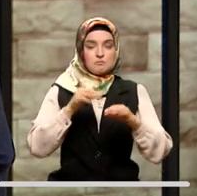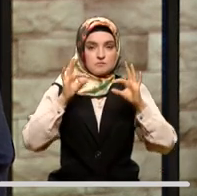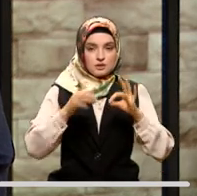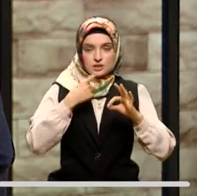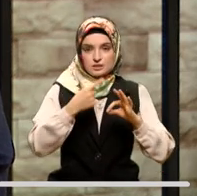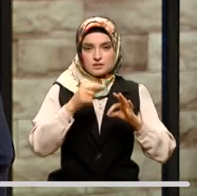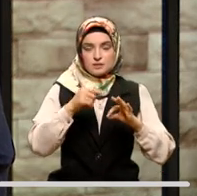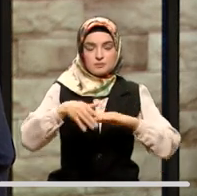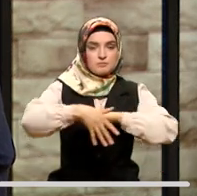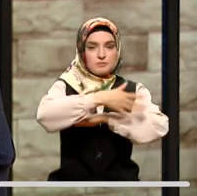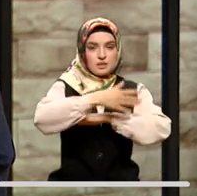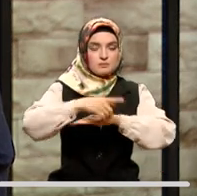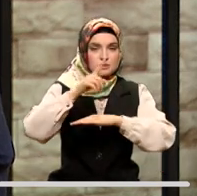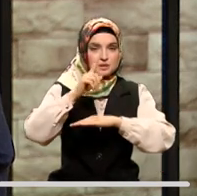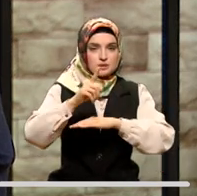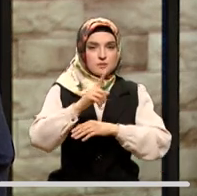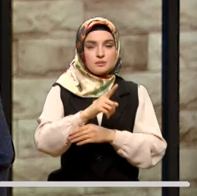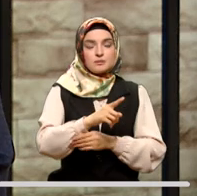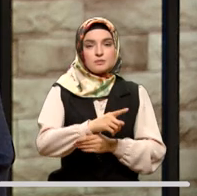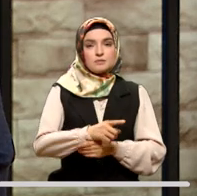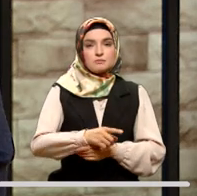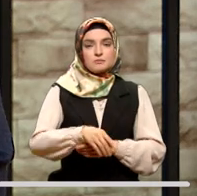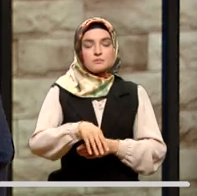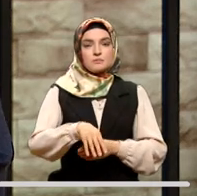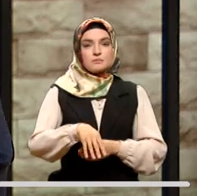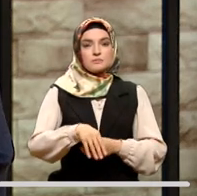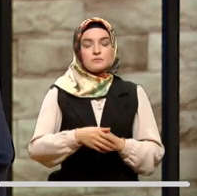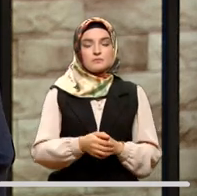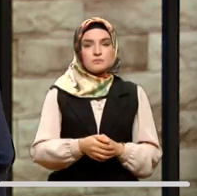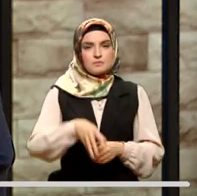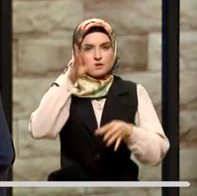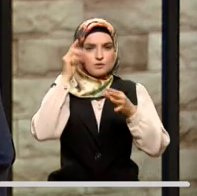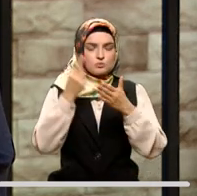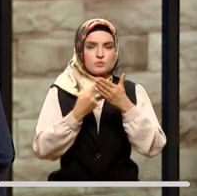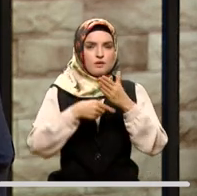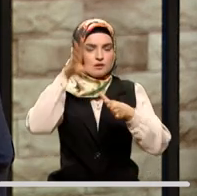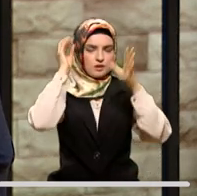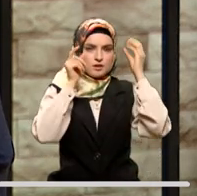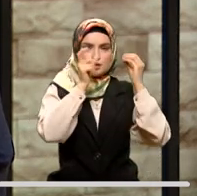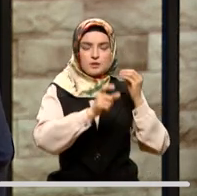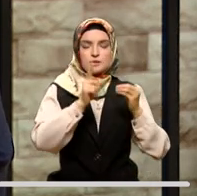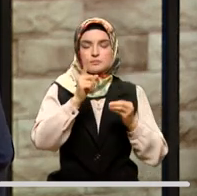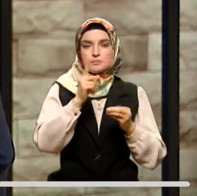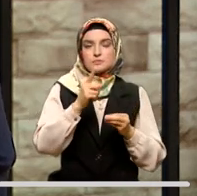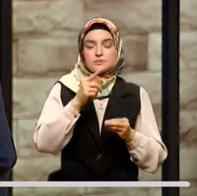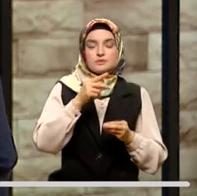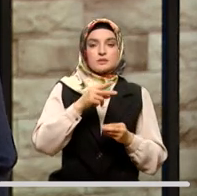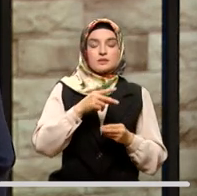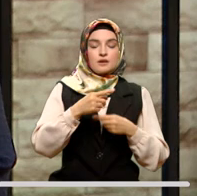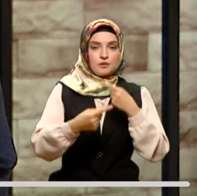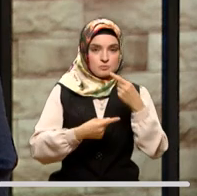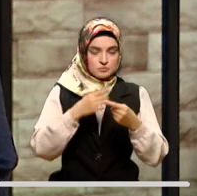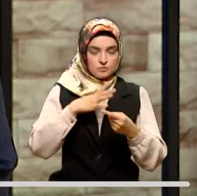Mahallemizde bir, Allah rahmet eylesin, Cemil Hafız, daha önce bahsetmiştim. Cemil Hafız diye bir hocamız vardı, mekanı cennet olsun. Ona dedi ki ya